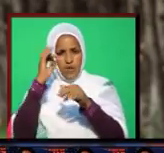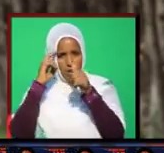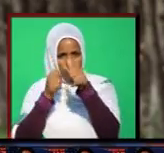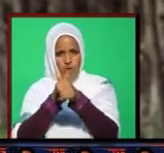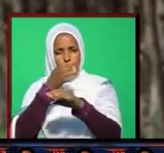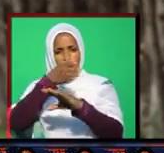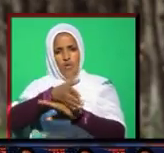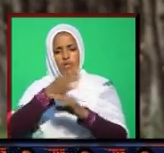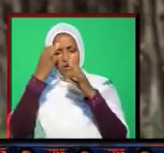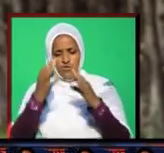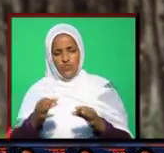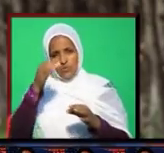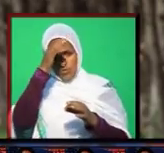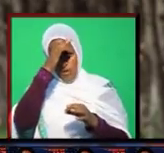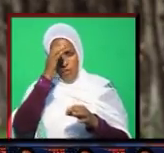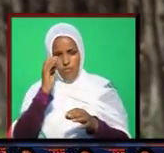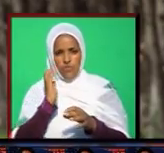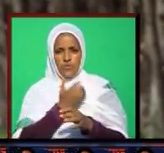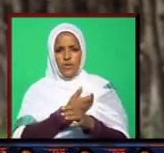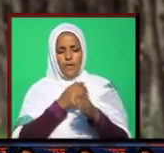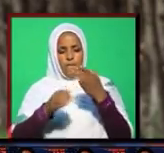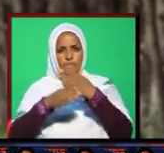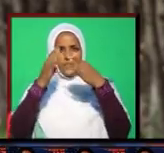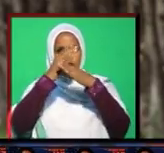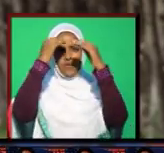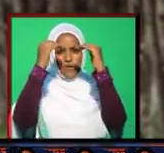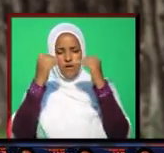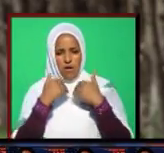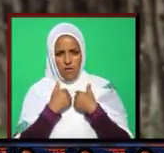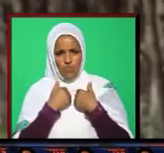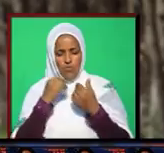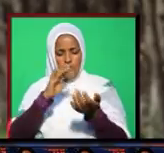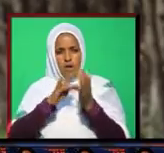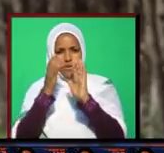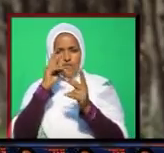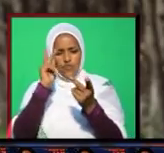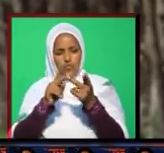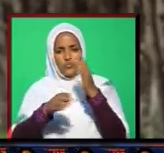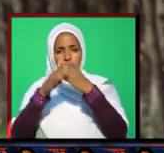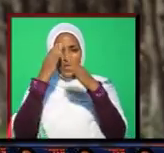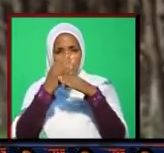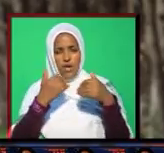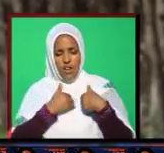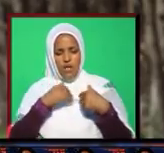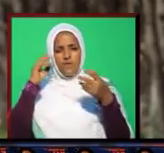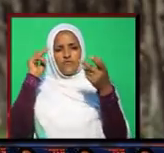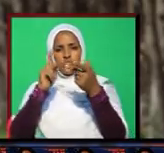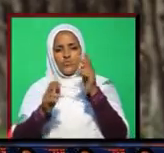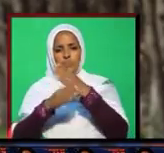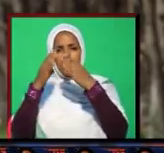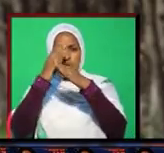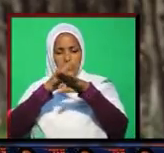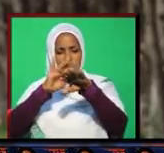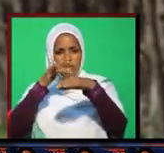ከዘመነ ሐዋርያት በኋላ ለተወሰኑት አባቶች ደረጃ አለ። ወጣኒነት፣ ማዕከላዊነት፣ ፍጹም ደረጃ ስላለ